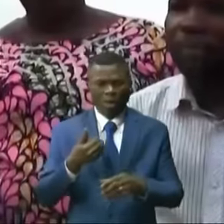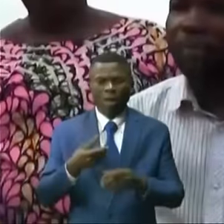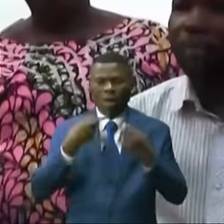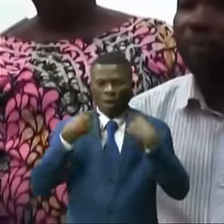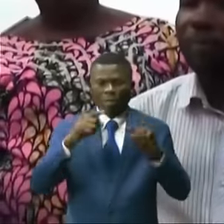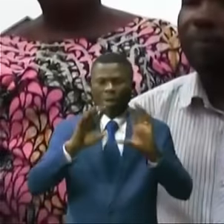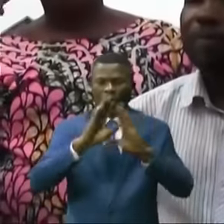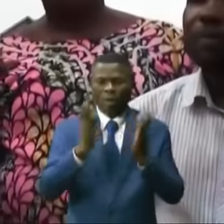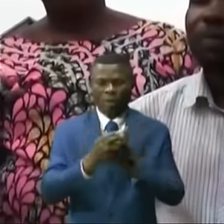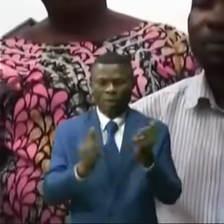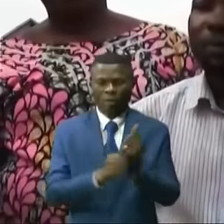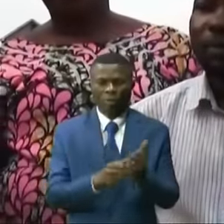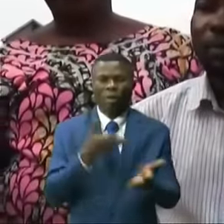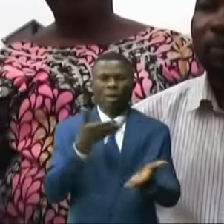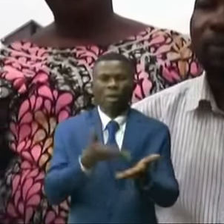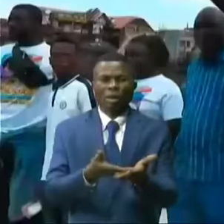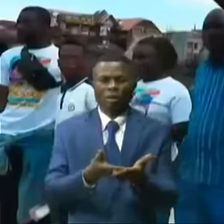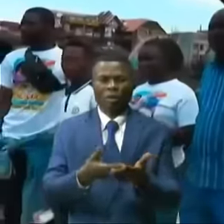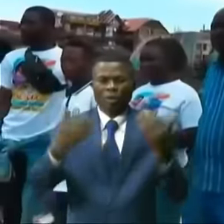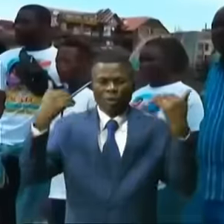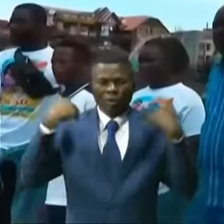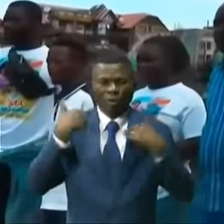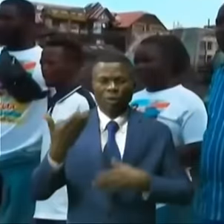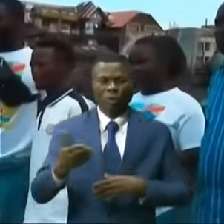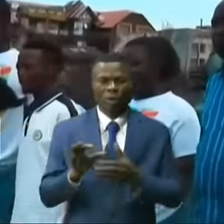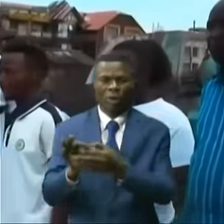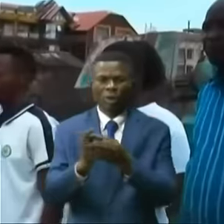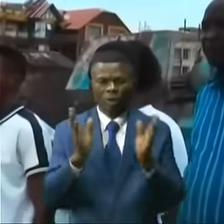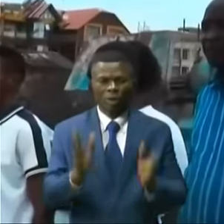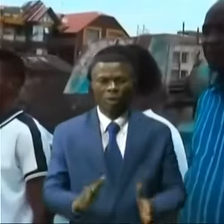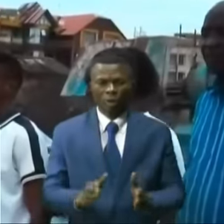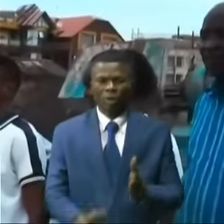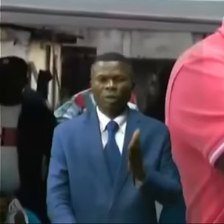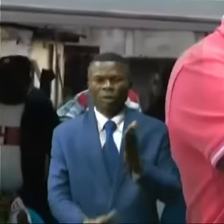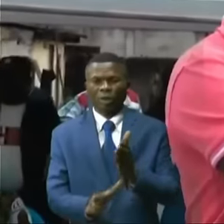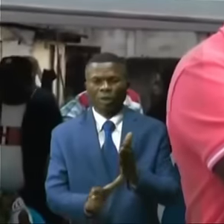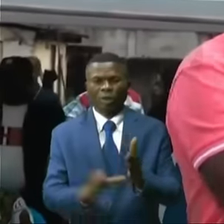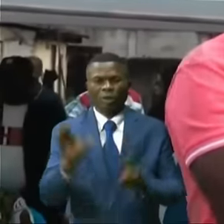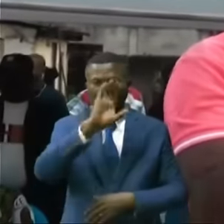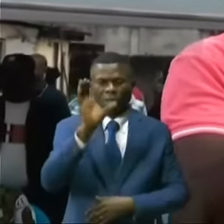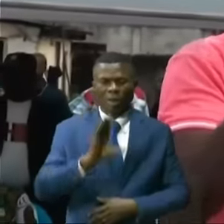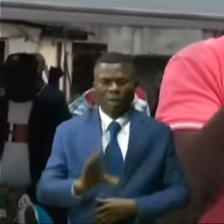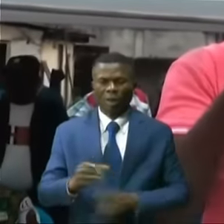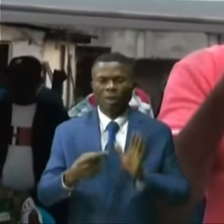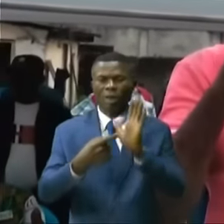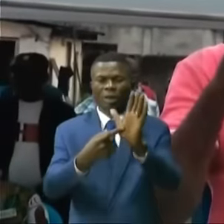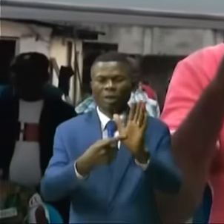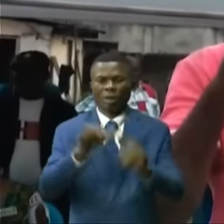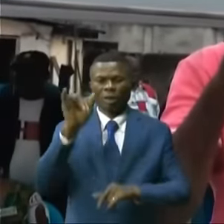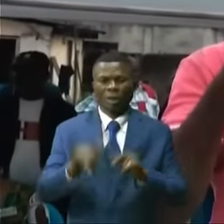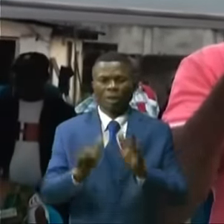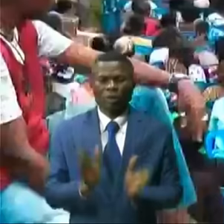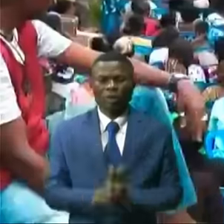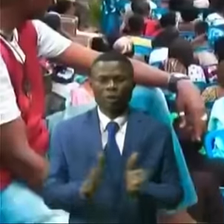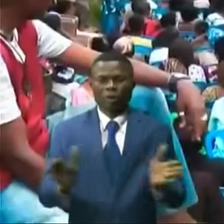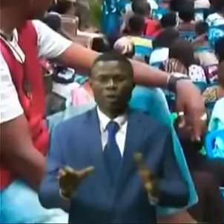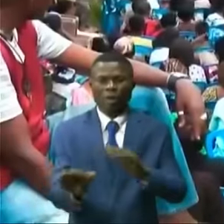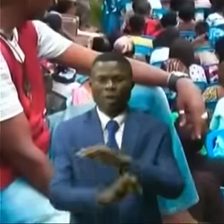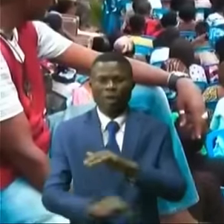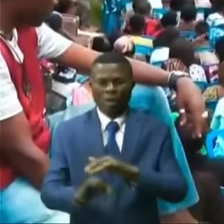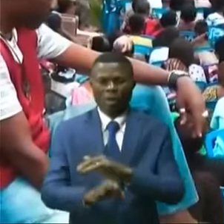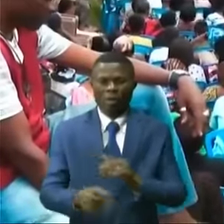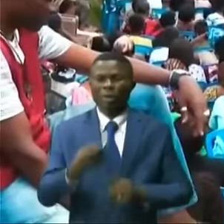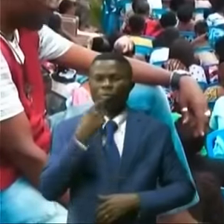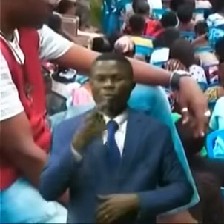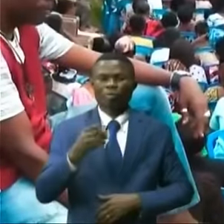l'assistance un échantillon de cadres quasiment des coordonateurs et des CP de communes politiques ont être présentés par les secrétaire général de la Fondation prenant la